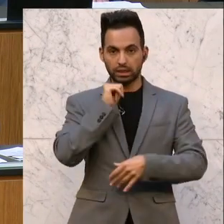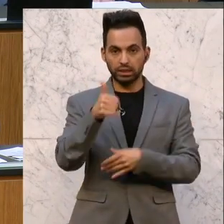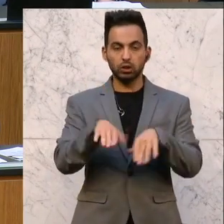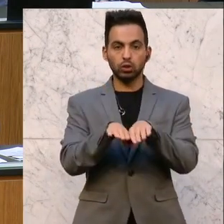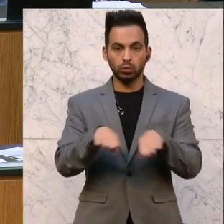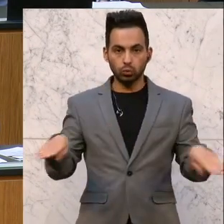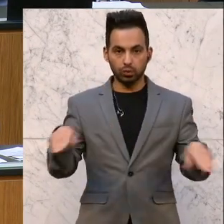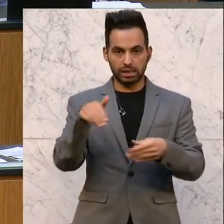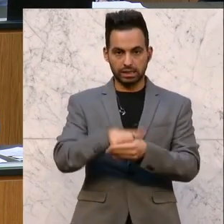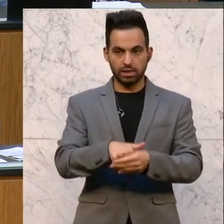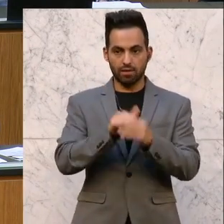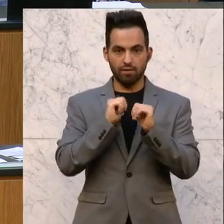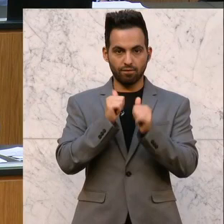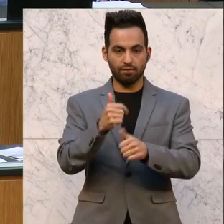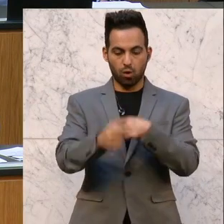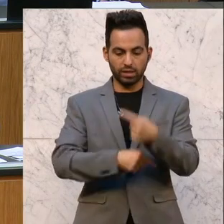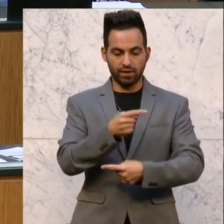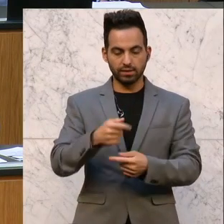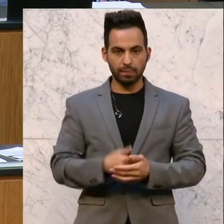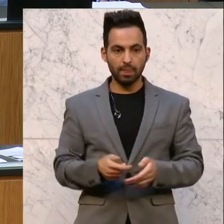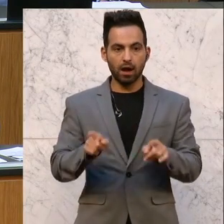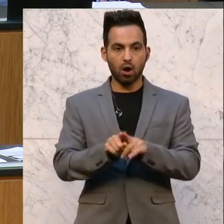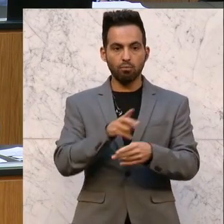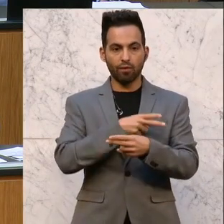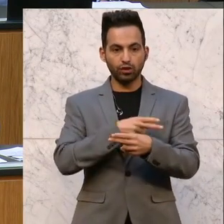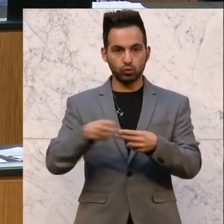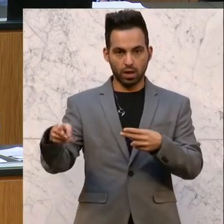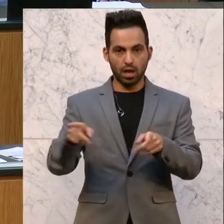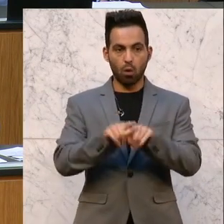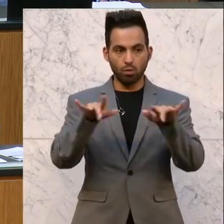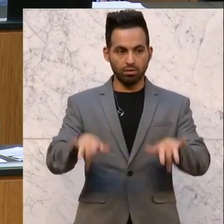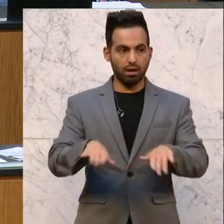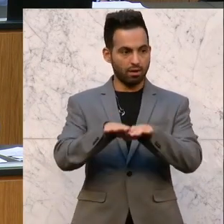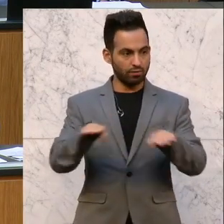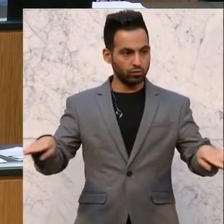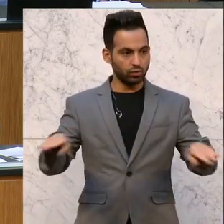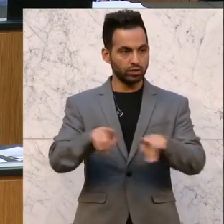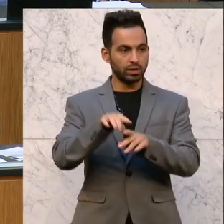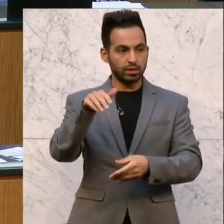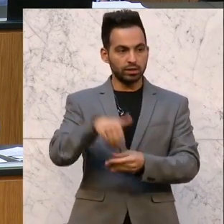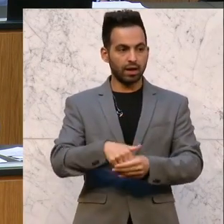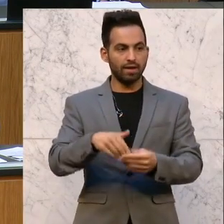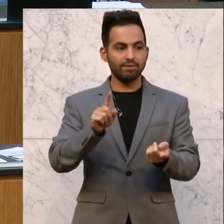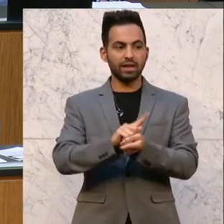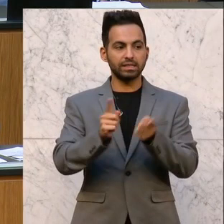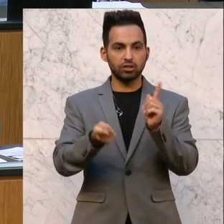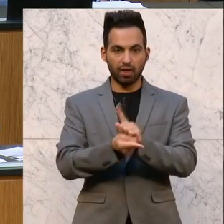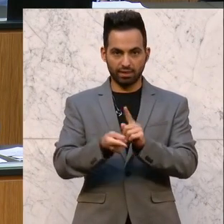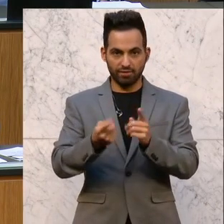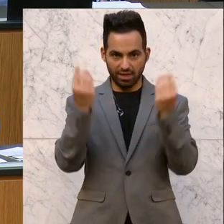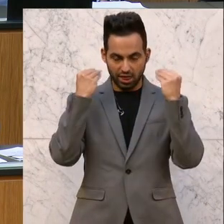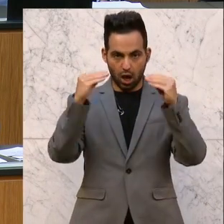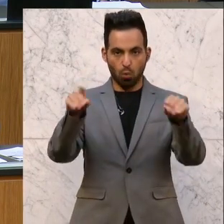grundsätzliche Vorgehensweise und Professionalität auch fußend auf einem wechselseitigen Vertrauen und dann